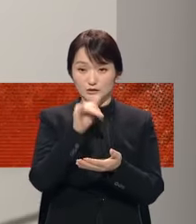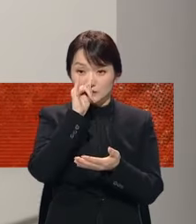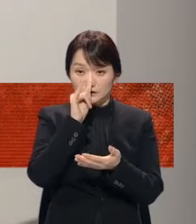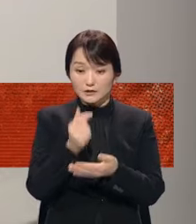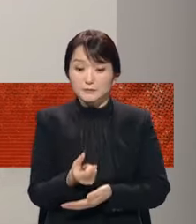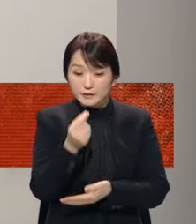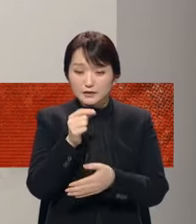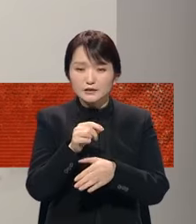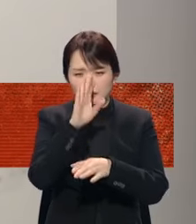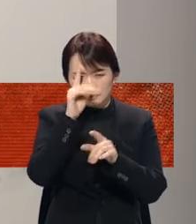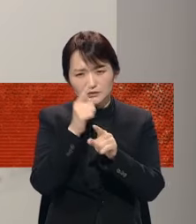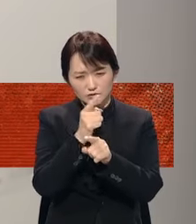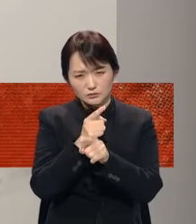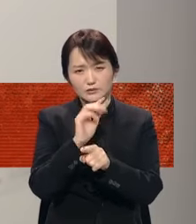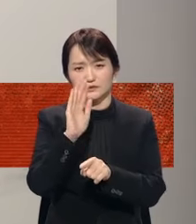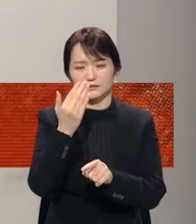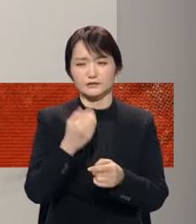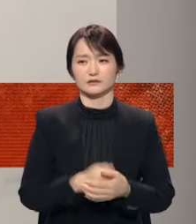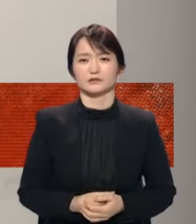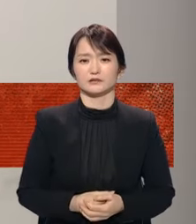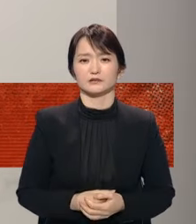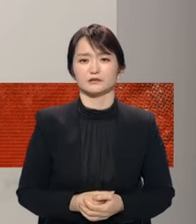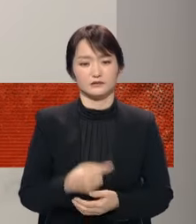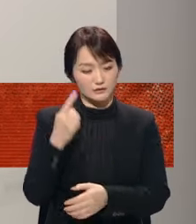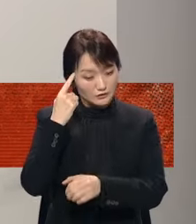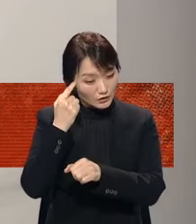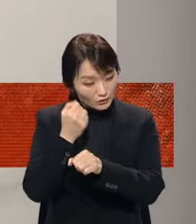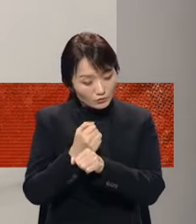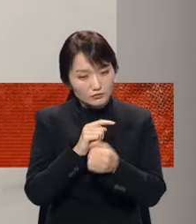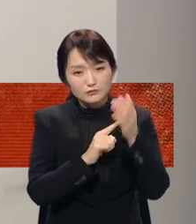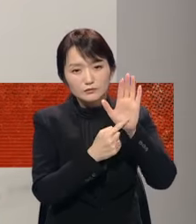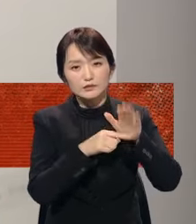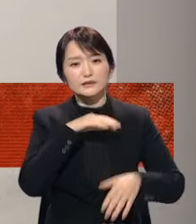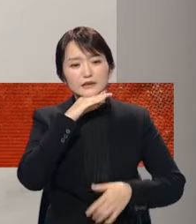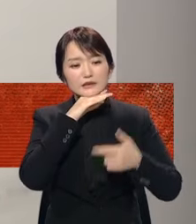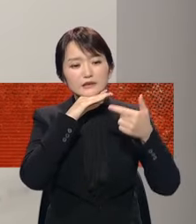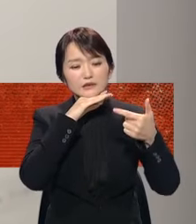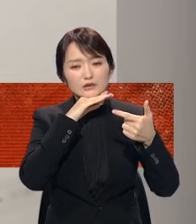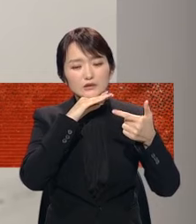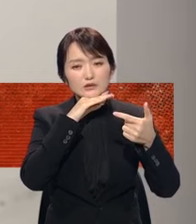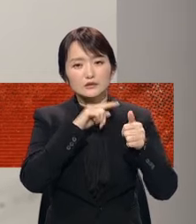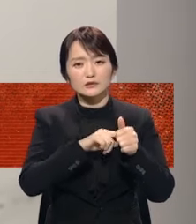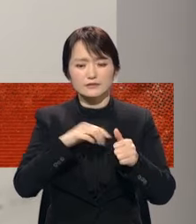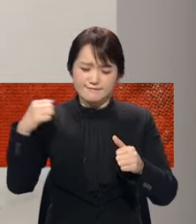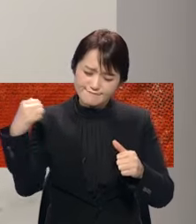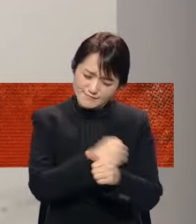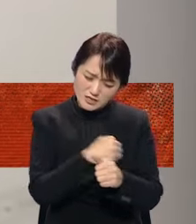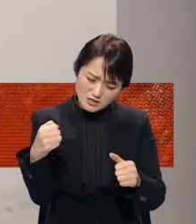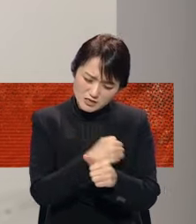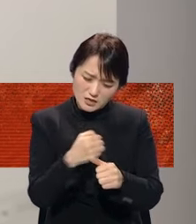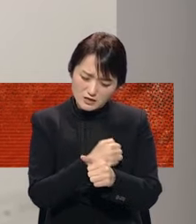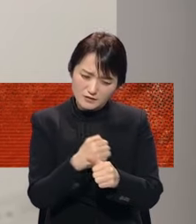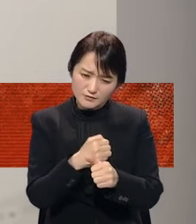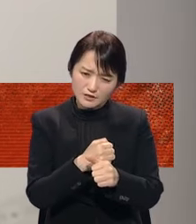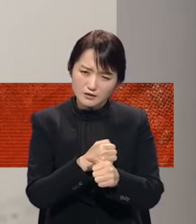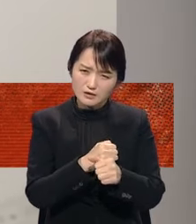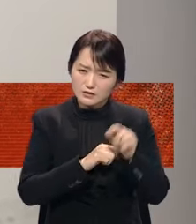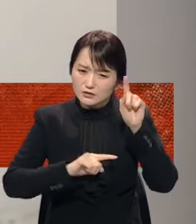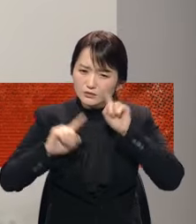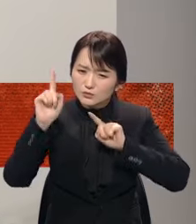금방 치유가 되는데 연구에 의하면 적어도 이 정도 연령에서 받은 학대라고 하는 것은 제대로 치료를 하지 않으면 이건